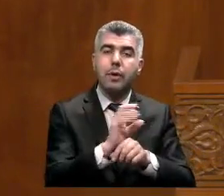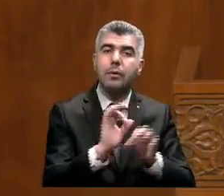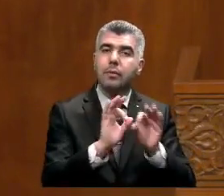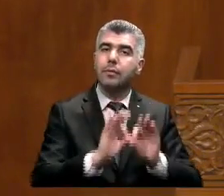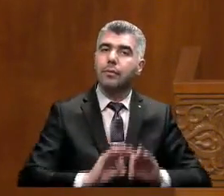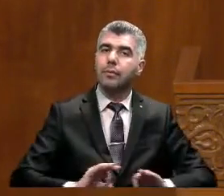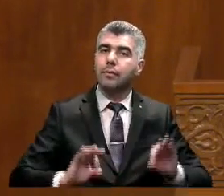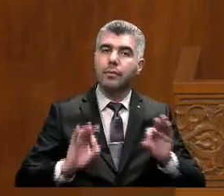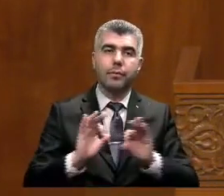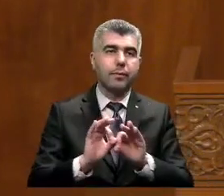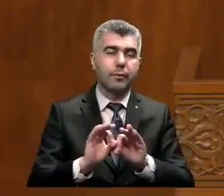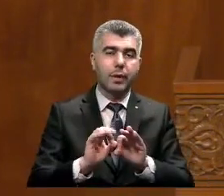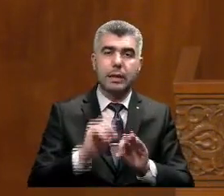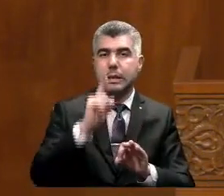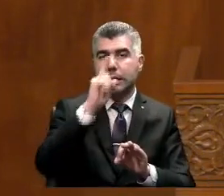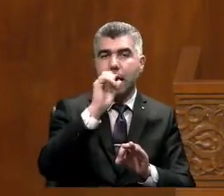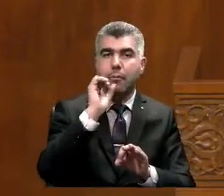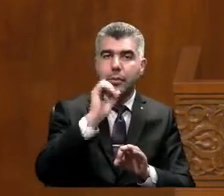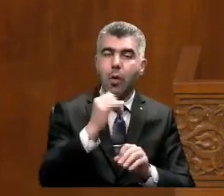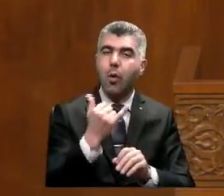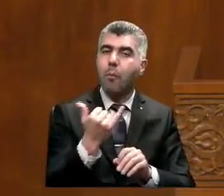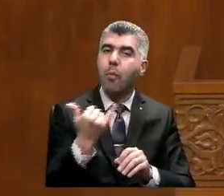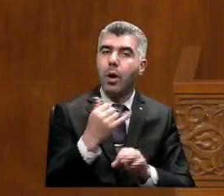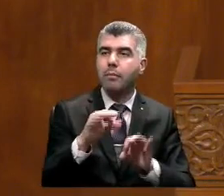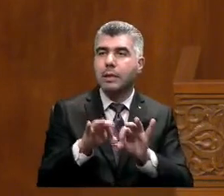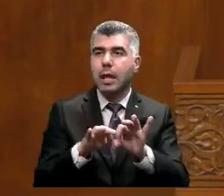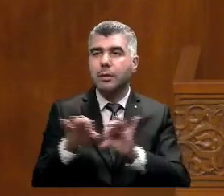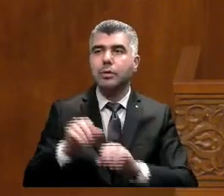نظراً لخصوصيته وأهميته الاستراتيجية.